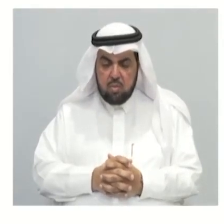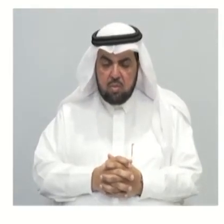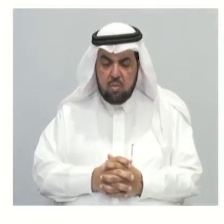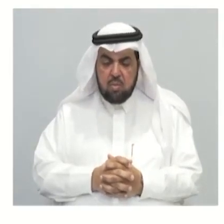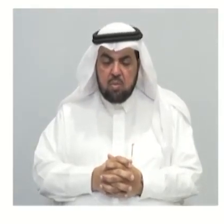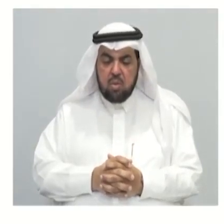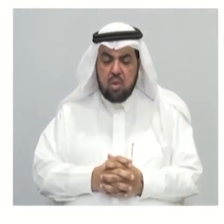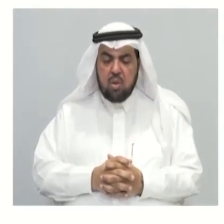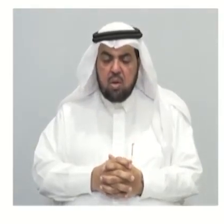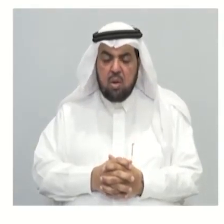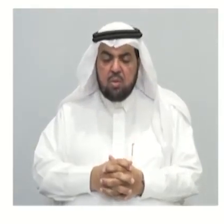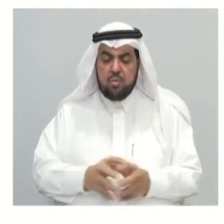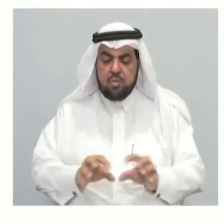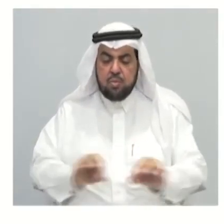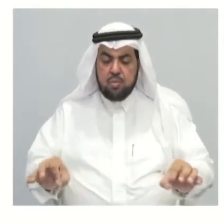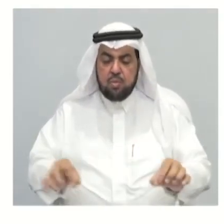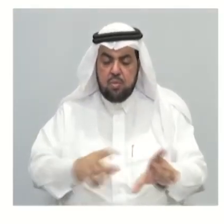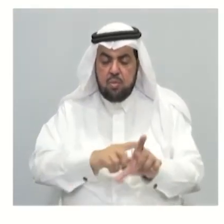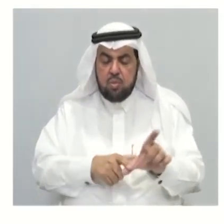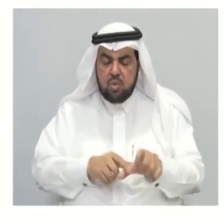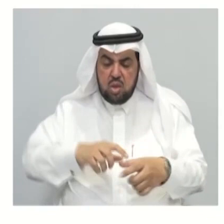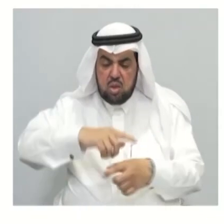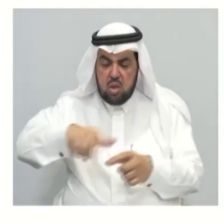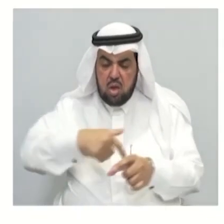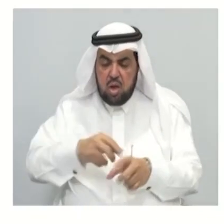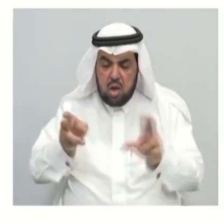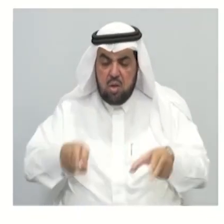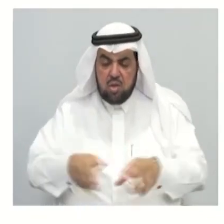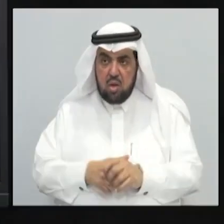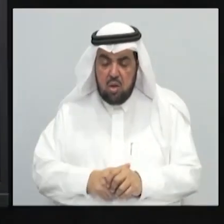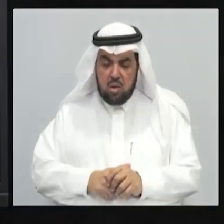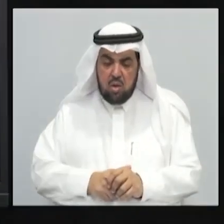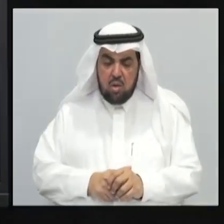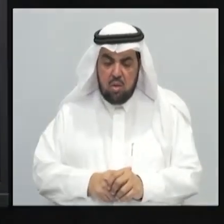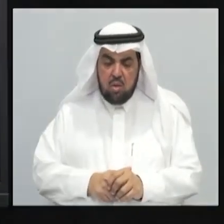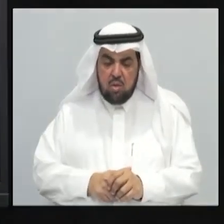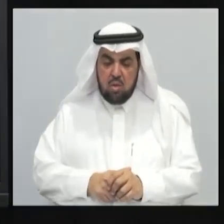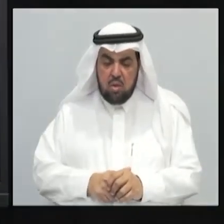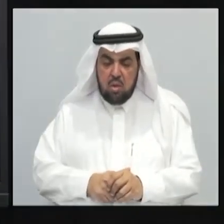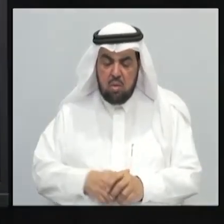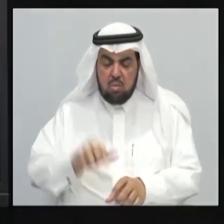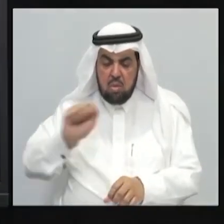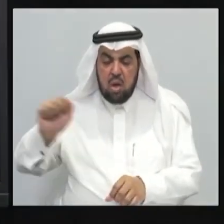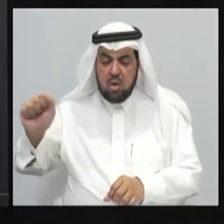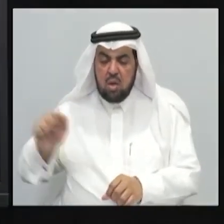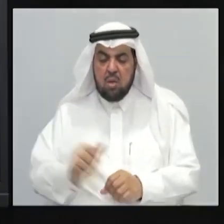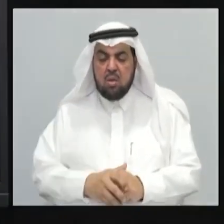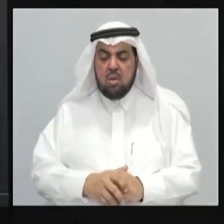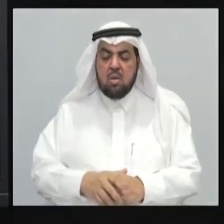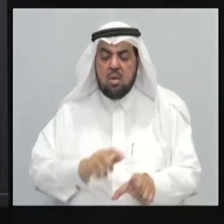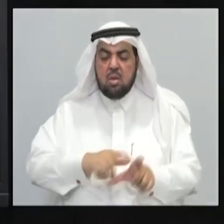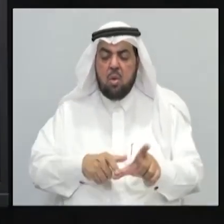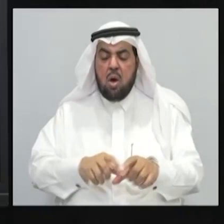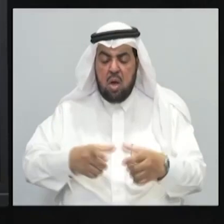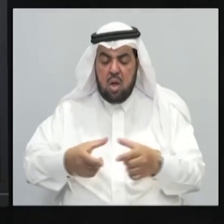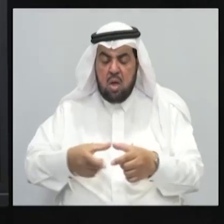80 في انشاء الزوايا الدائريه لهذا الشكل من الخصائص ايضا لدينا زوايا